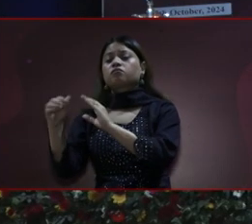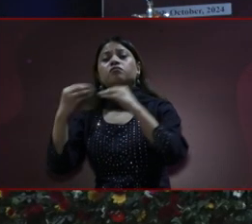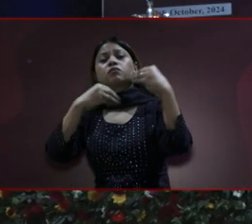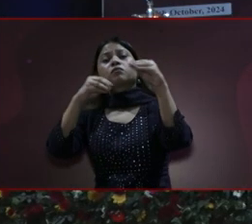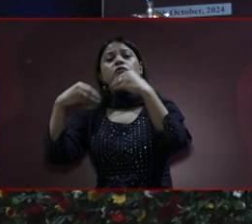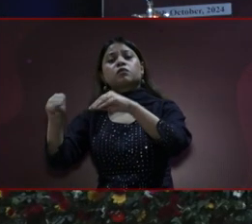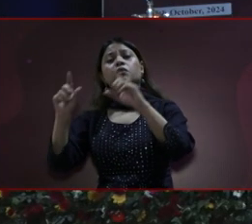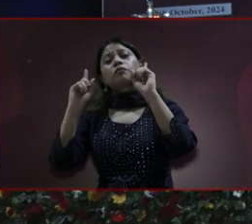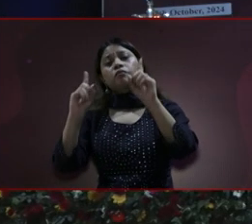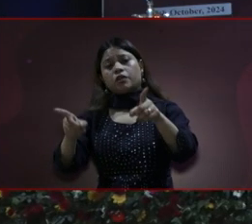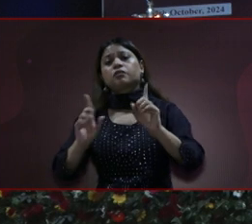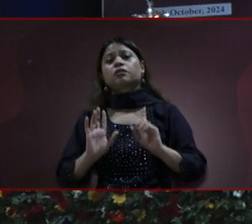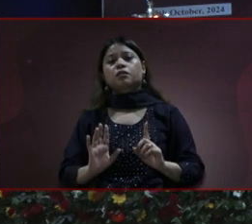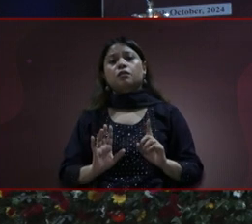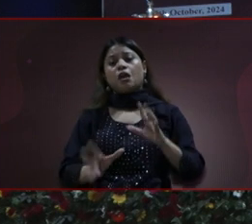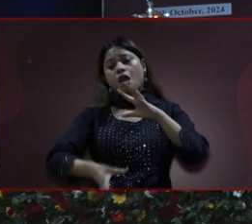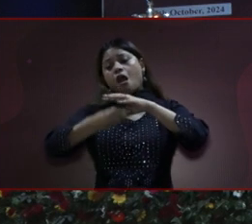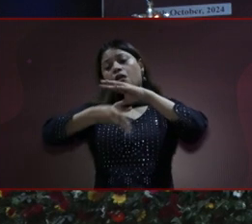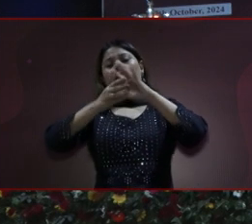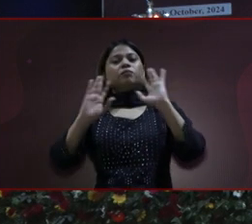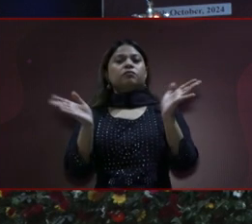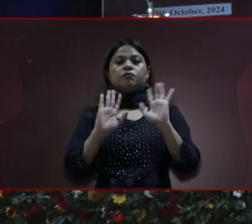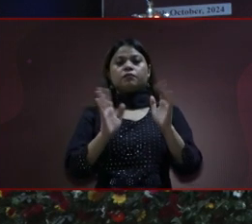बने छपा जाएगा,